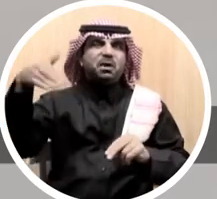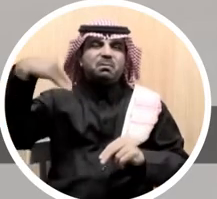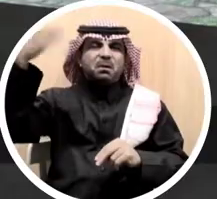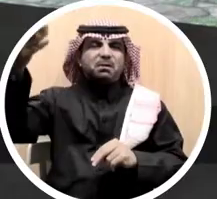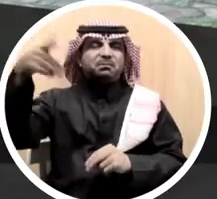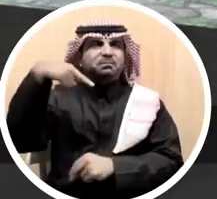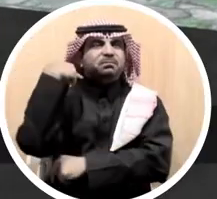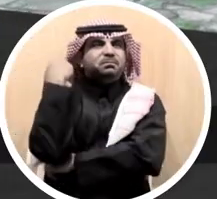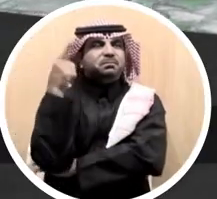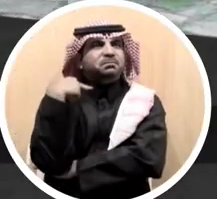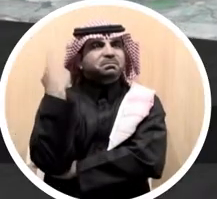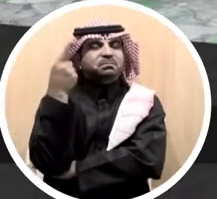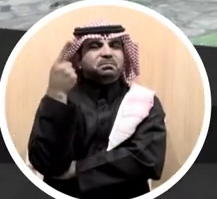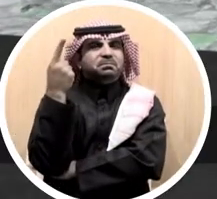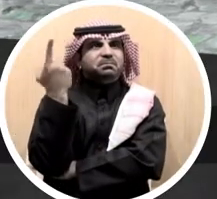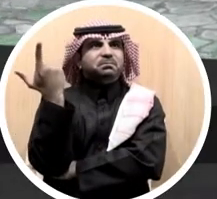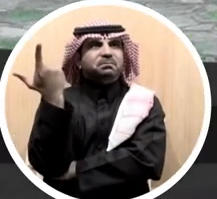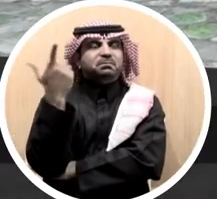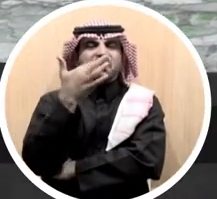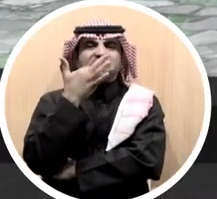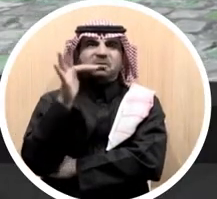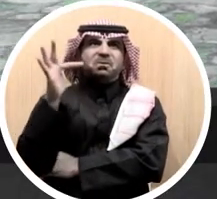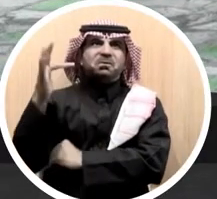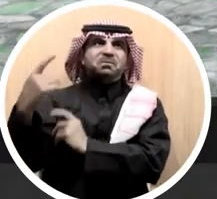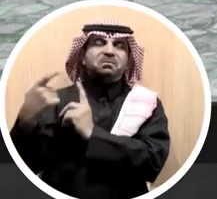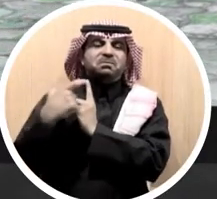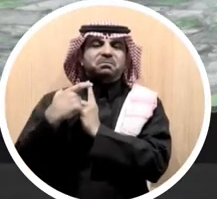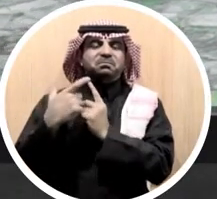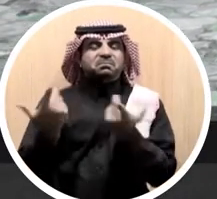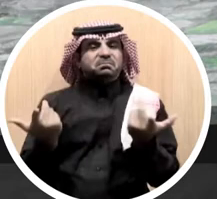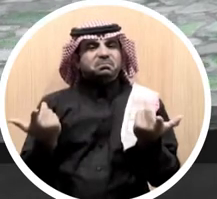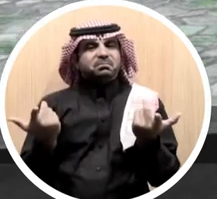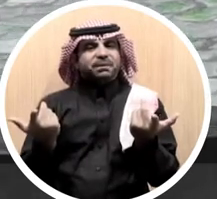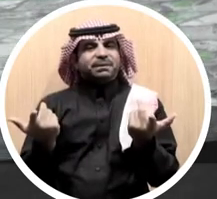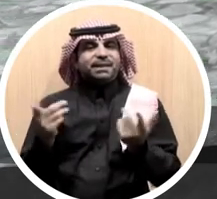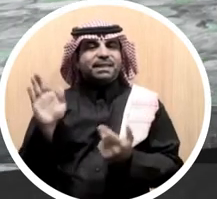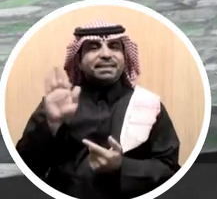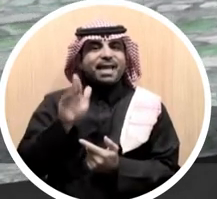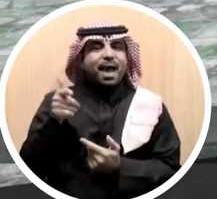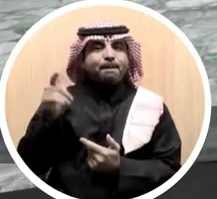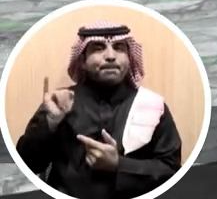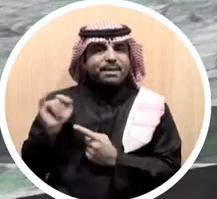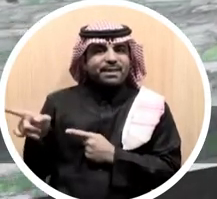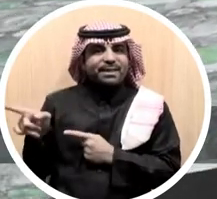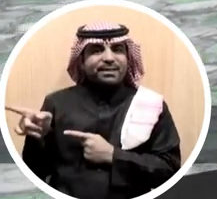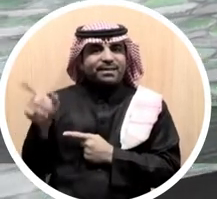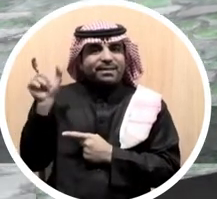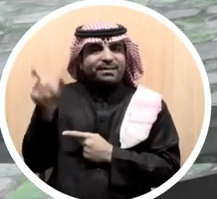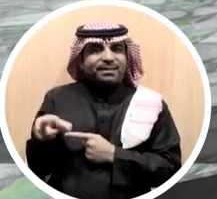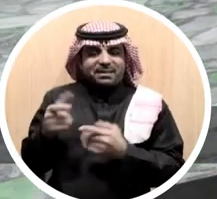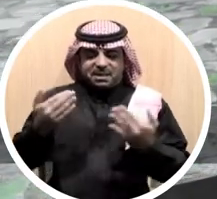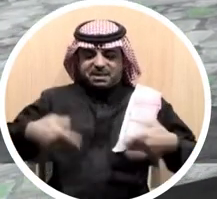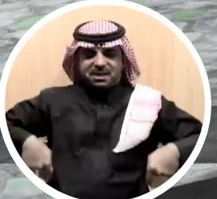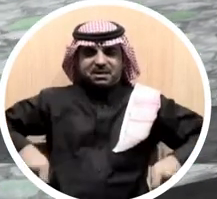سامي ليس لديه أي كرسي متحرك فحسب، ولكن لديه كرسي يعمل بالكهرباء ولديه إلمام